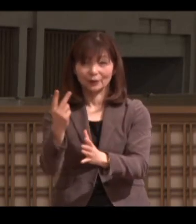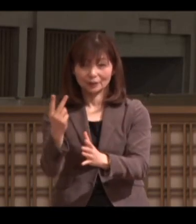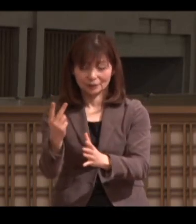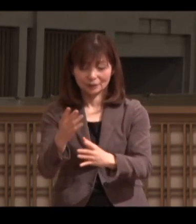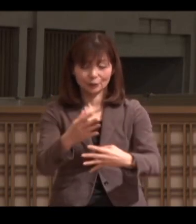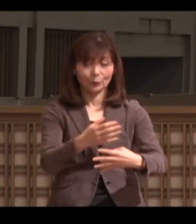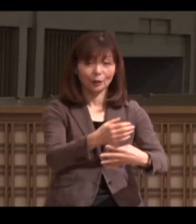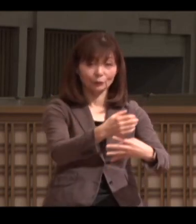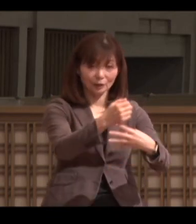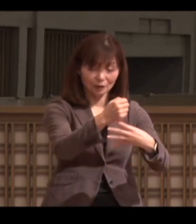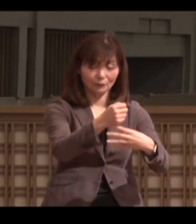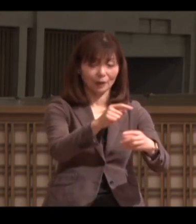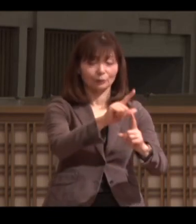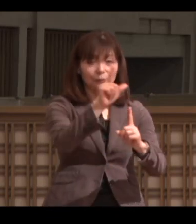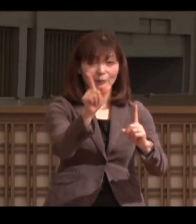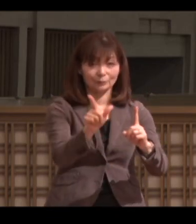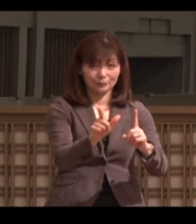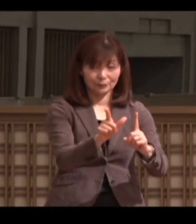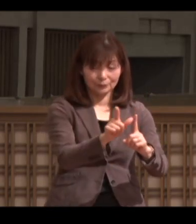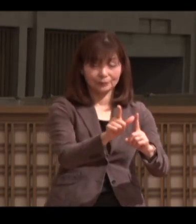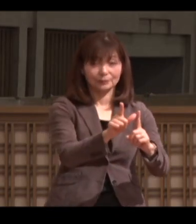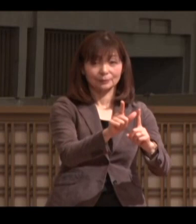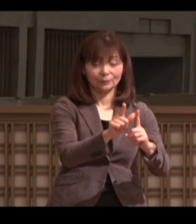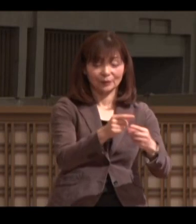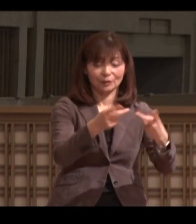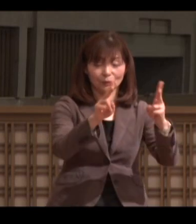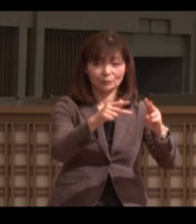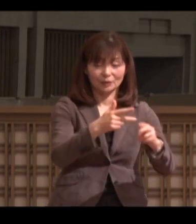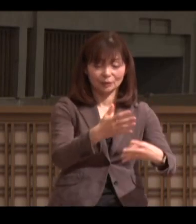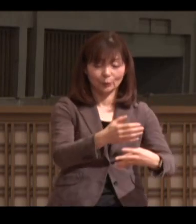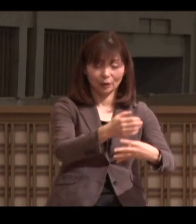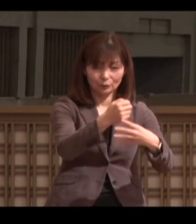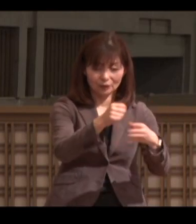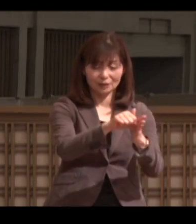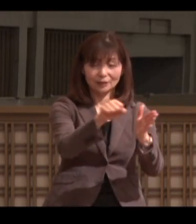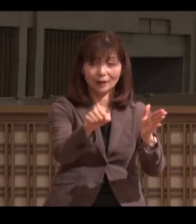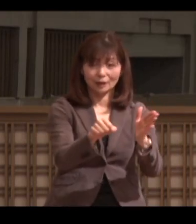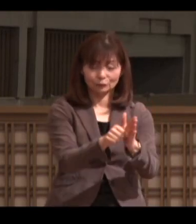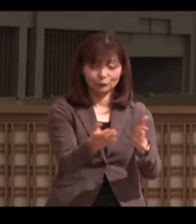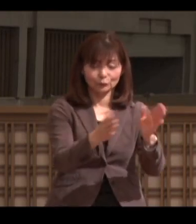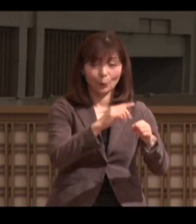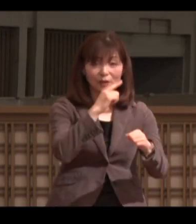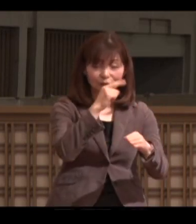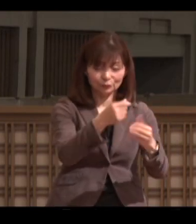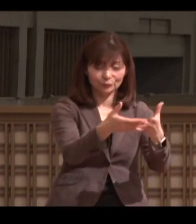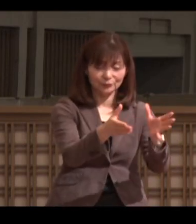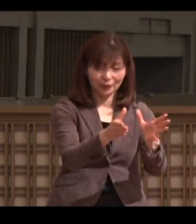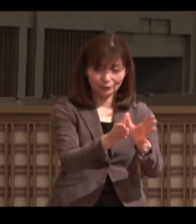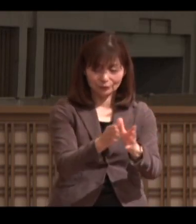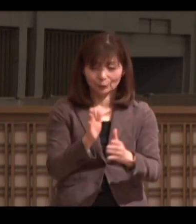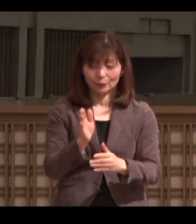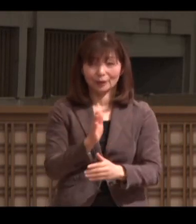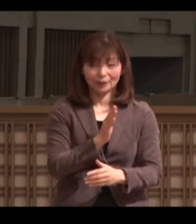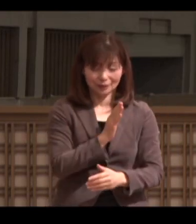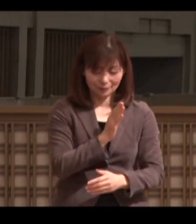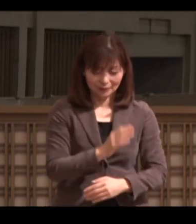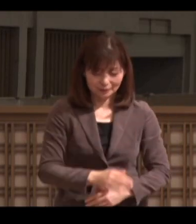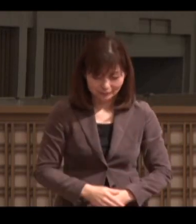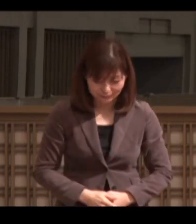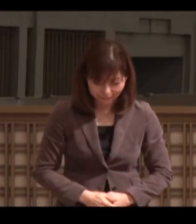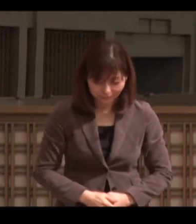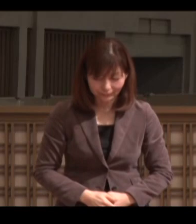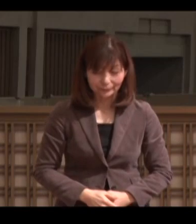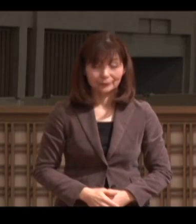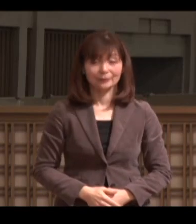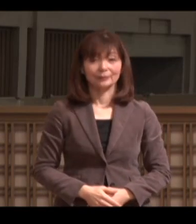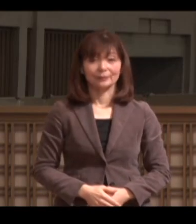要約筆記は特定非営理活動法人広島市要約筆記サークル折鶴の方々にお願いしております